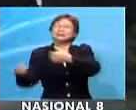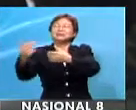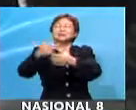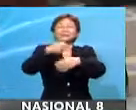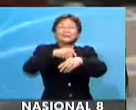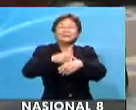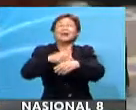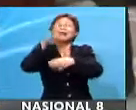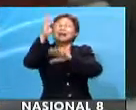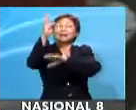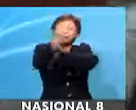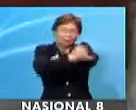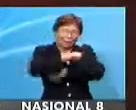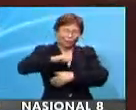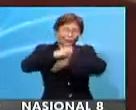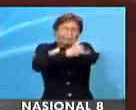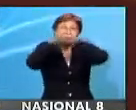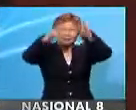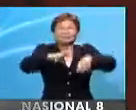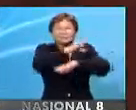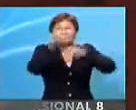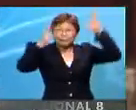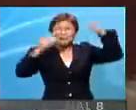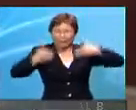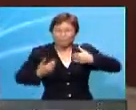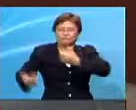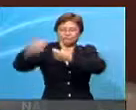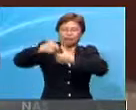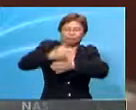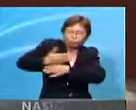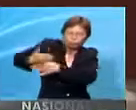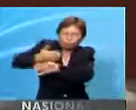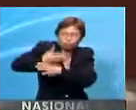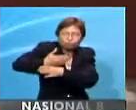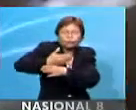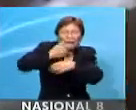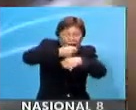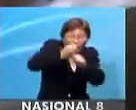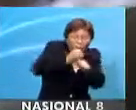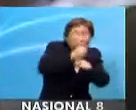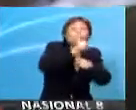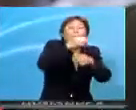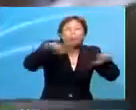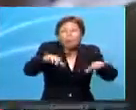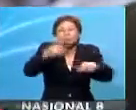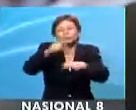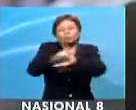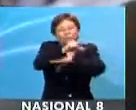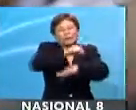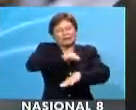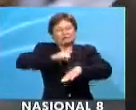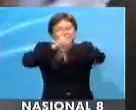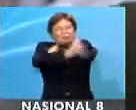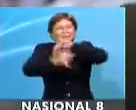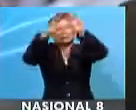6 anggota negara ASEAN termasuk Malaysia sendiri turut berkongsi hasil produksi mereka untuk digunapakai anggota negara